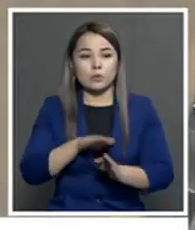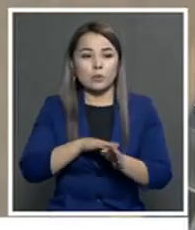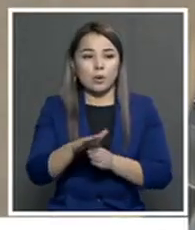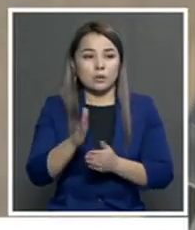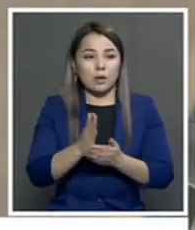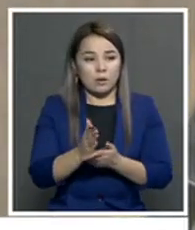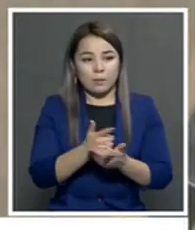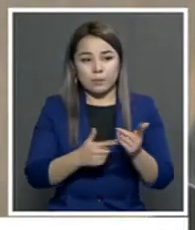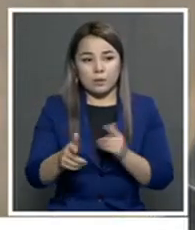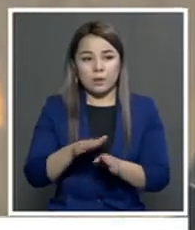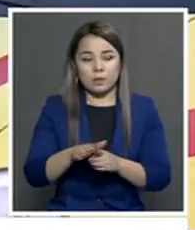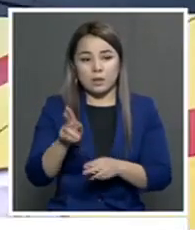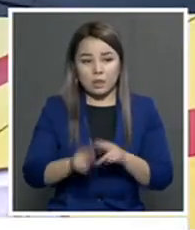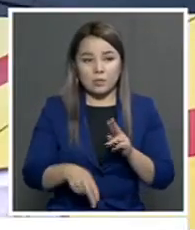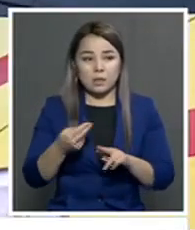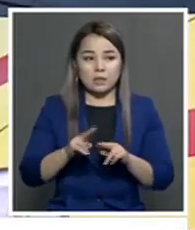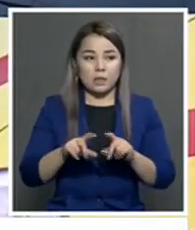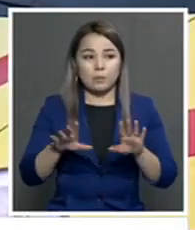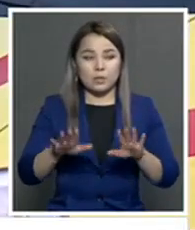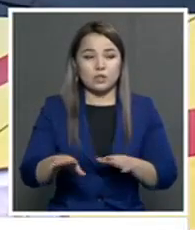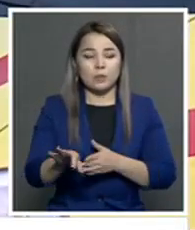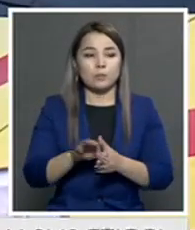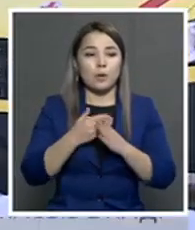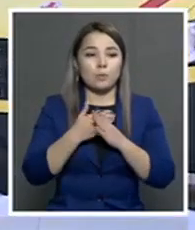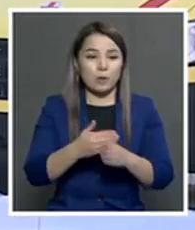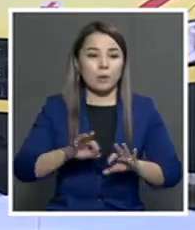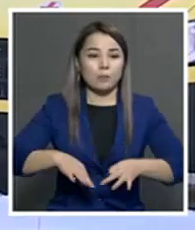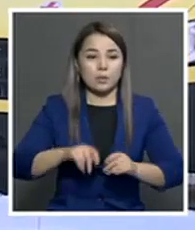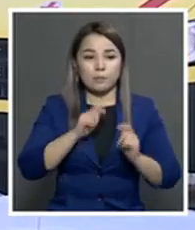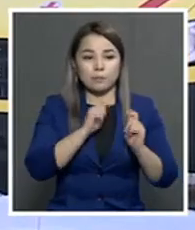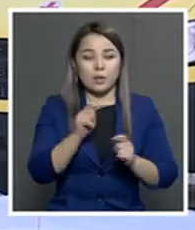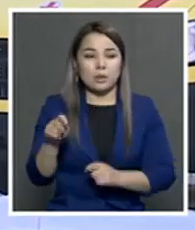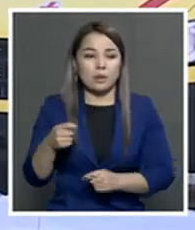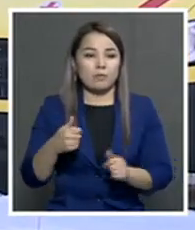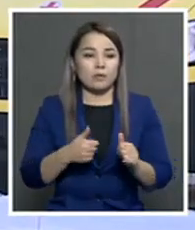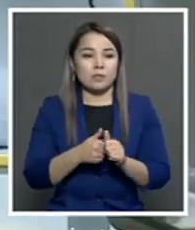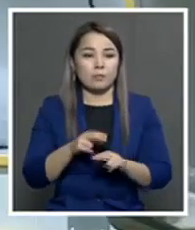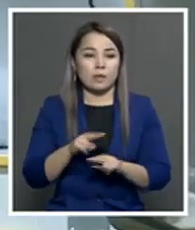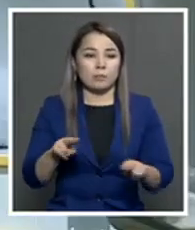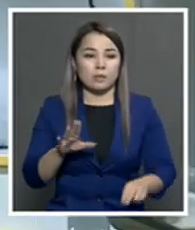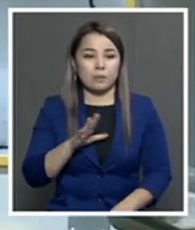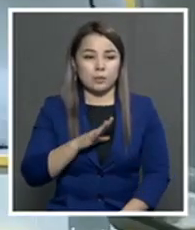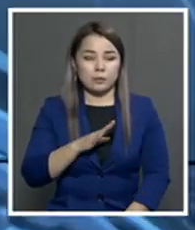өзге вице-премьер медициналық мекемелерге жедел жәрдем көліктерінің кілтін табыс етті.